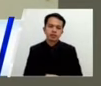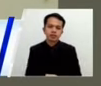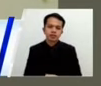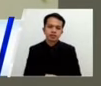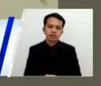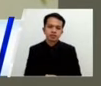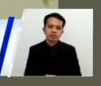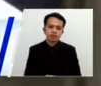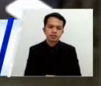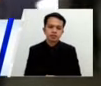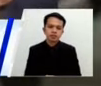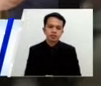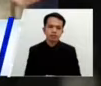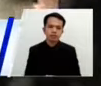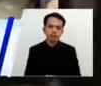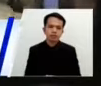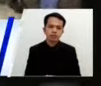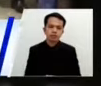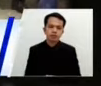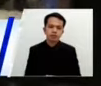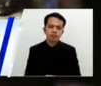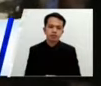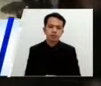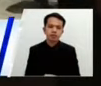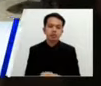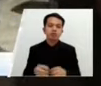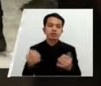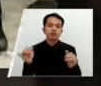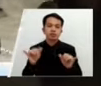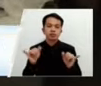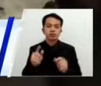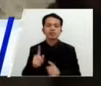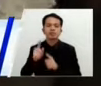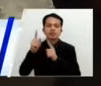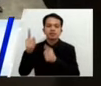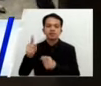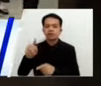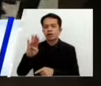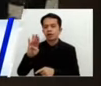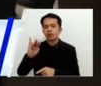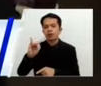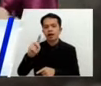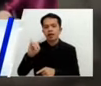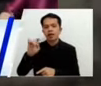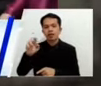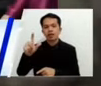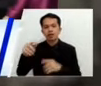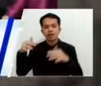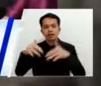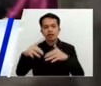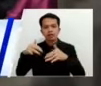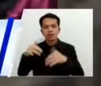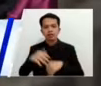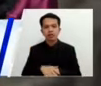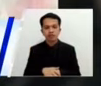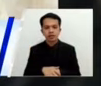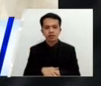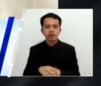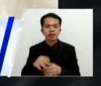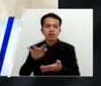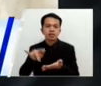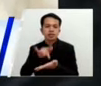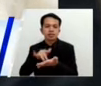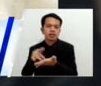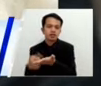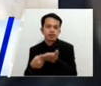in the danger areas. Sumalang din ang Pangulo sa bilateral meeting nila ni Vietnam Prime Minister Pham Minh Chinh na sumentro sa pagpapaigting na ugnayan